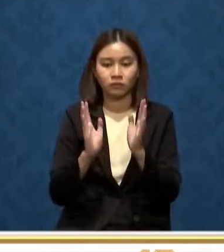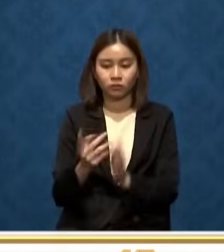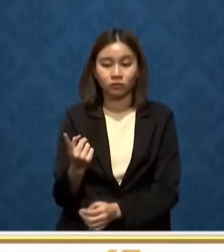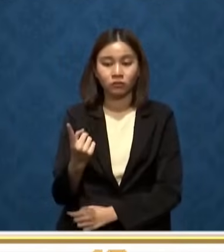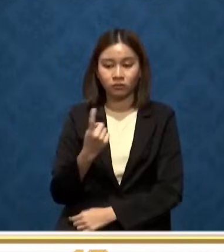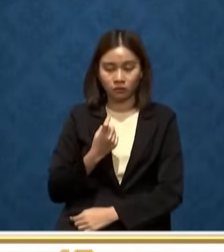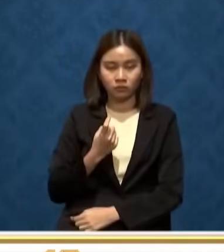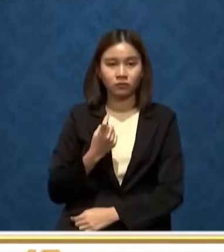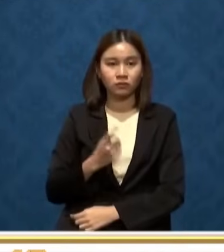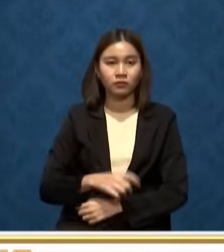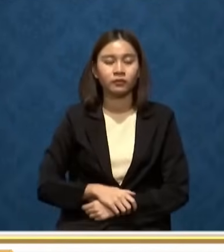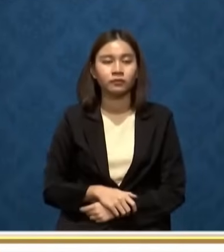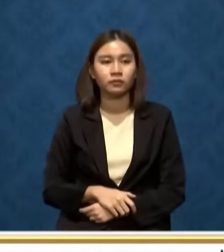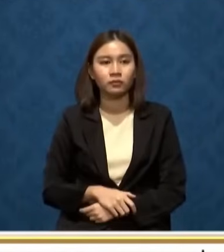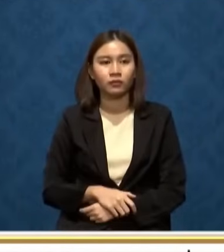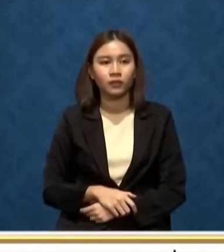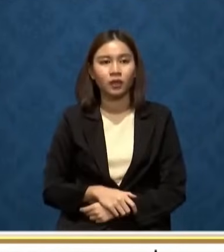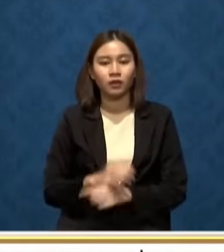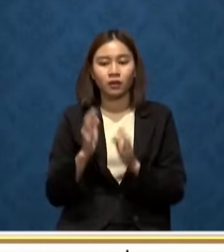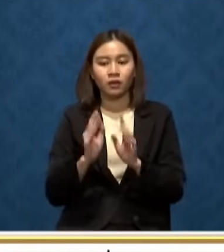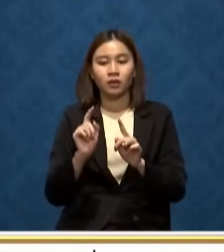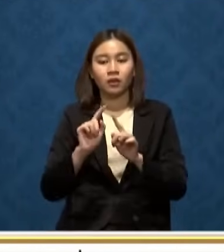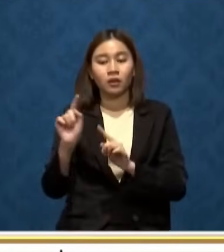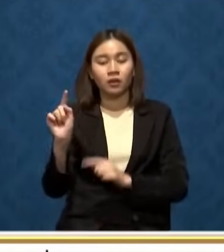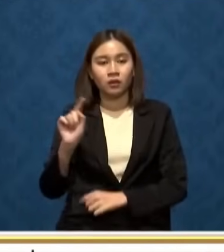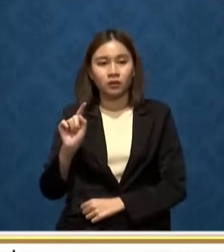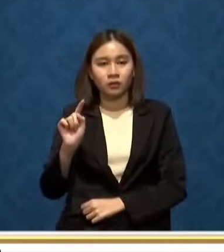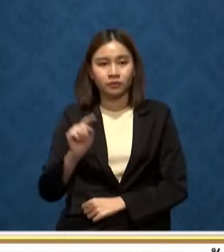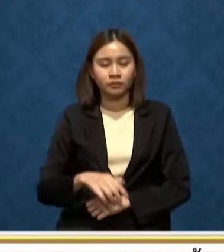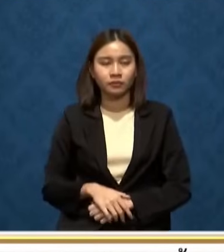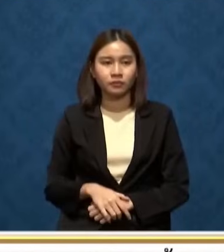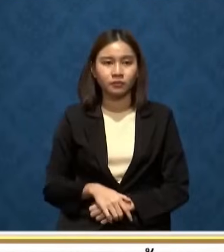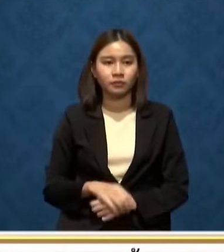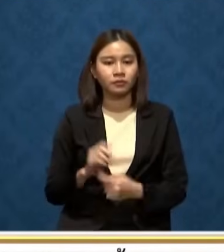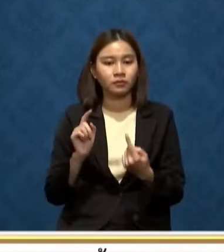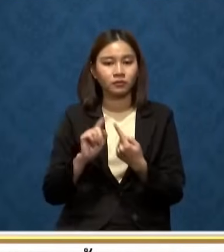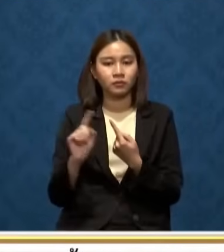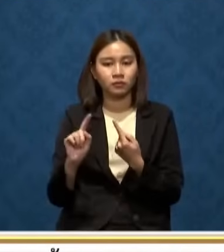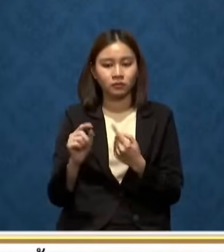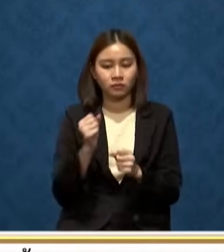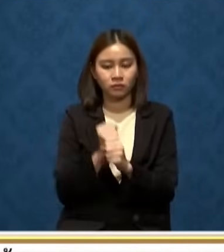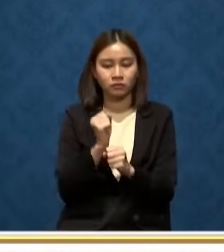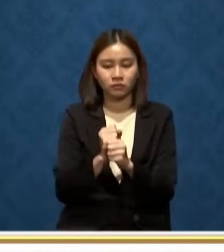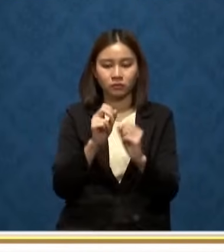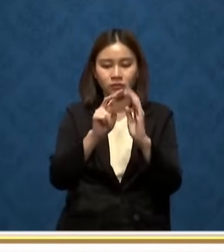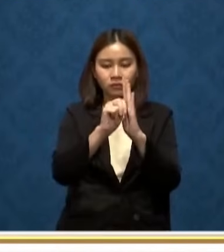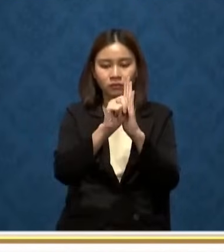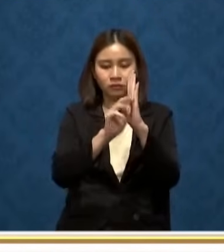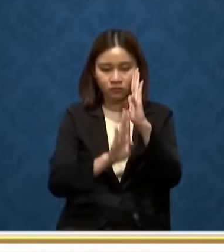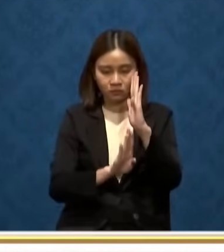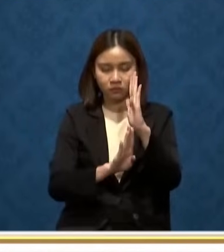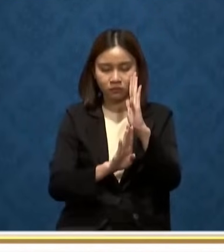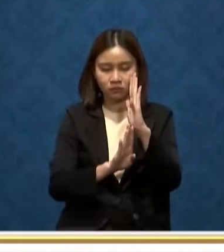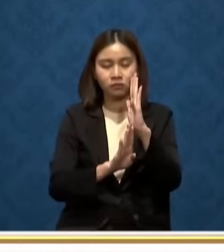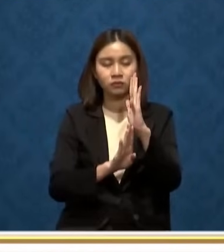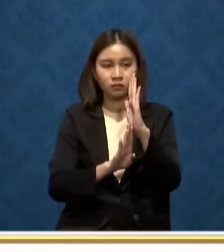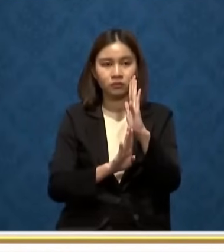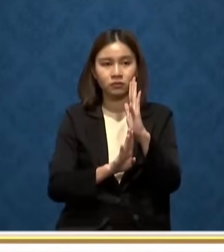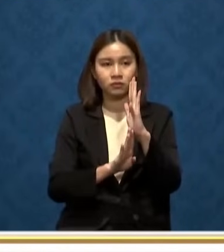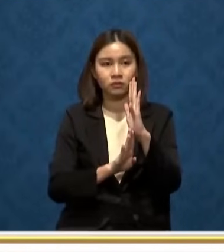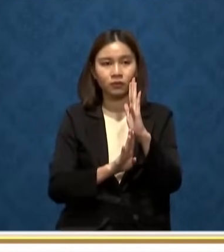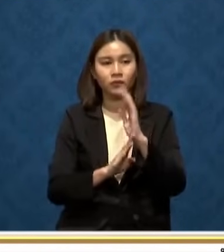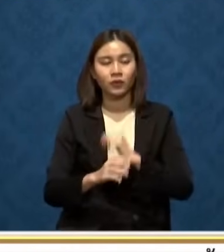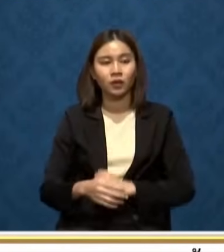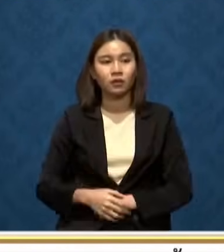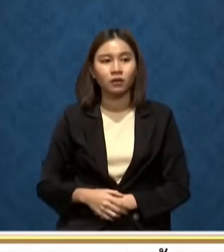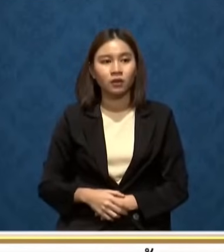เมื่อสักครู่นะคะท่านแรกนะคะเรื่องของการทำนโยบายแบบขาดดุล นะคะต้องเรียนว่